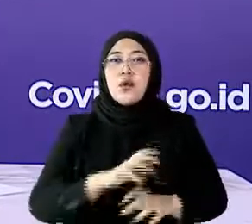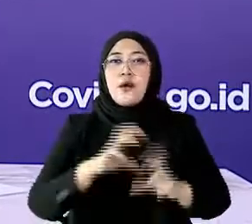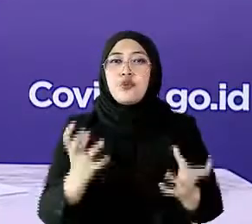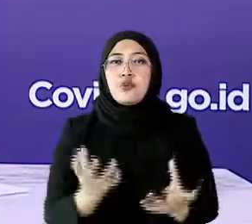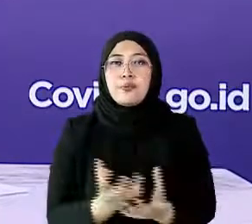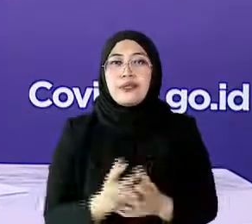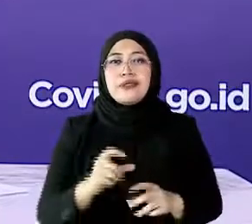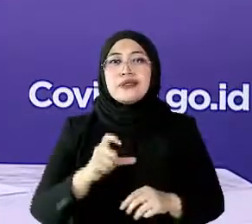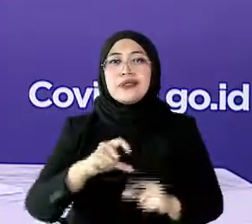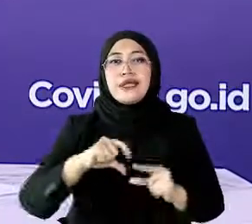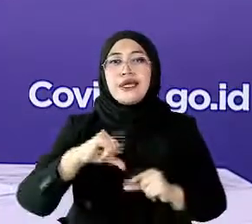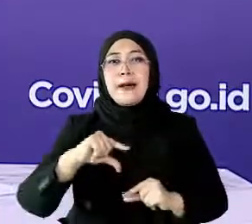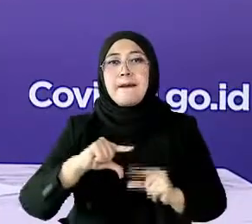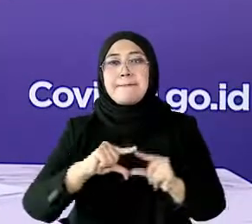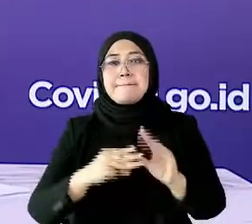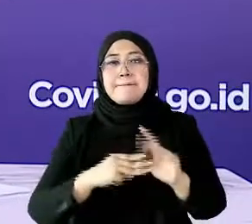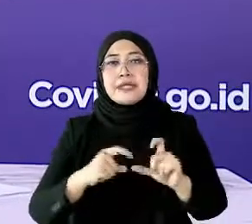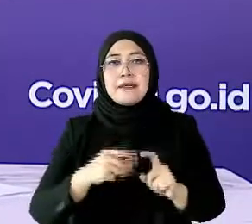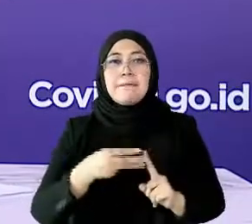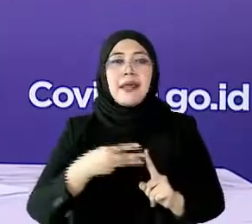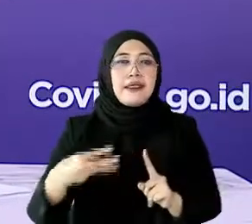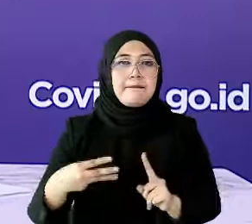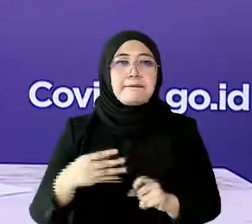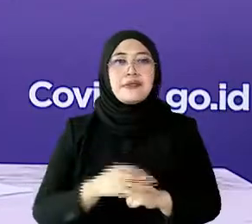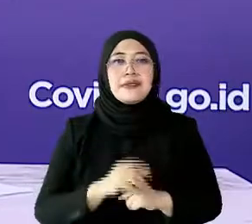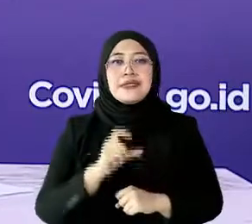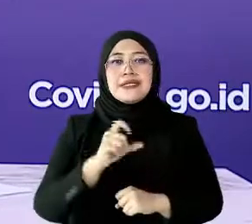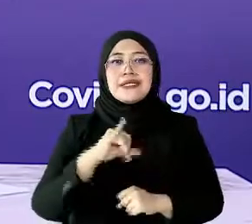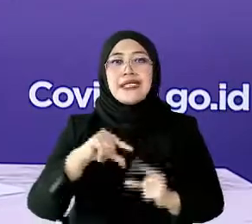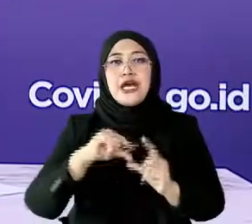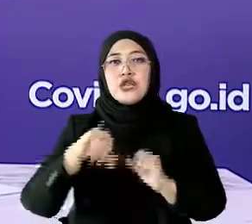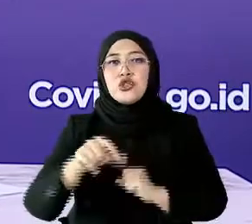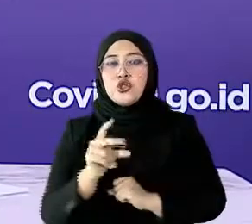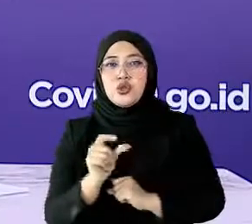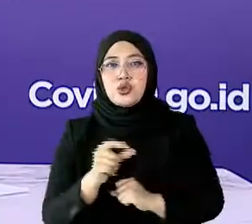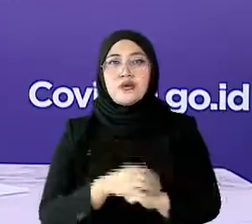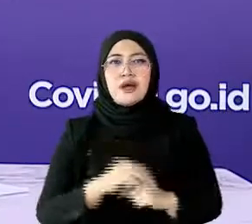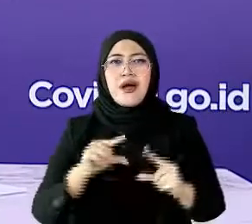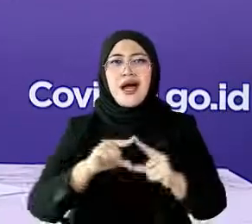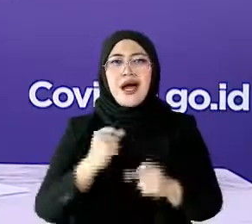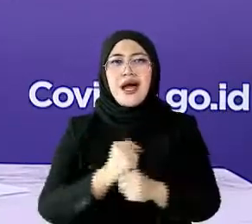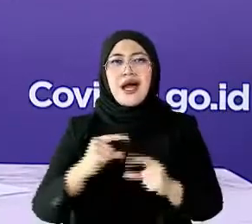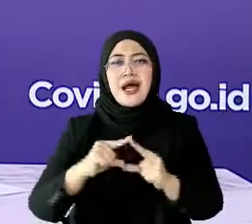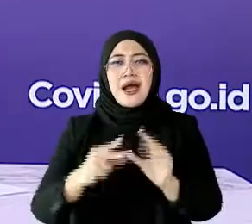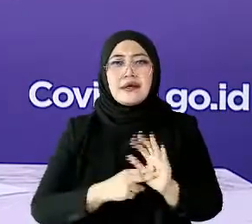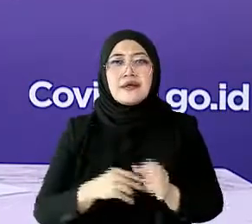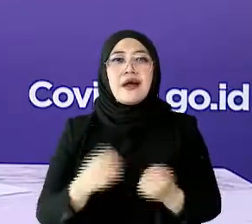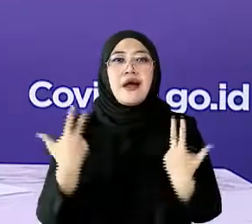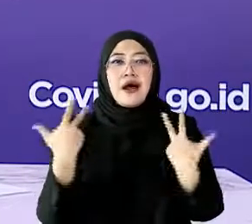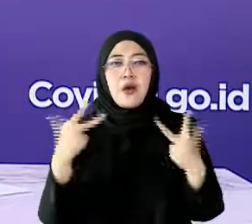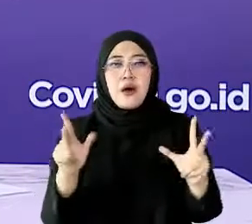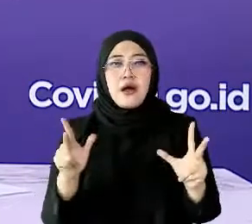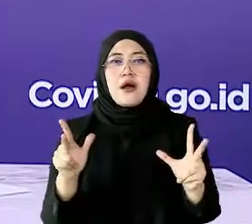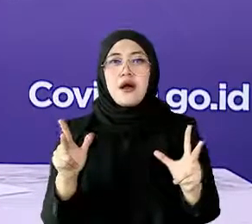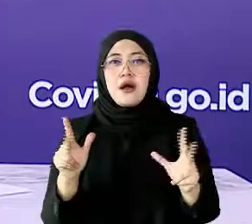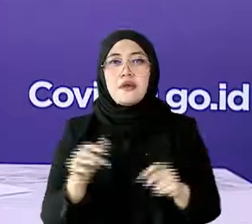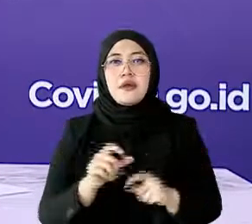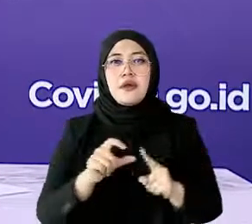Ciamis Kota Batam Cianjur Agam Krawang